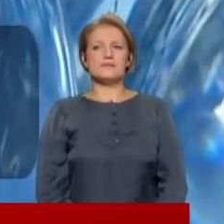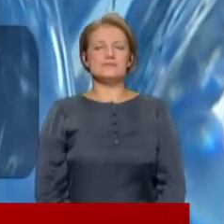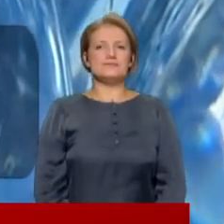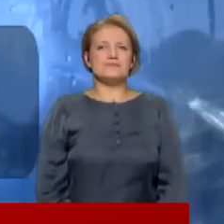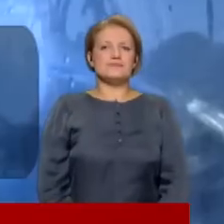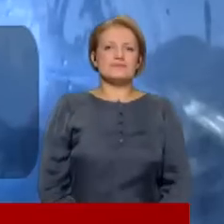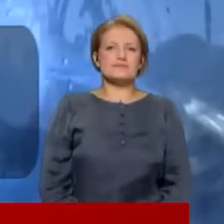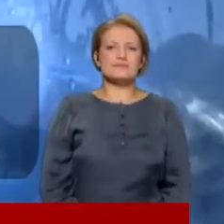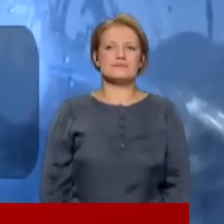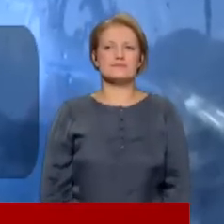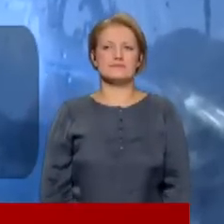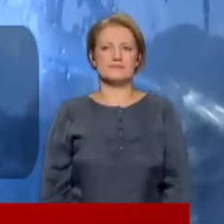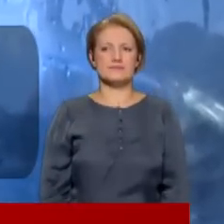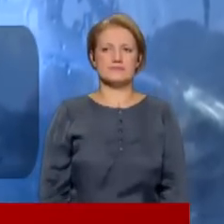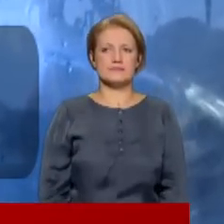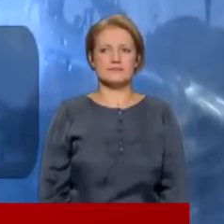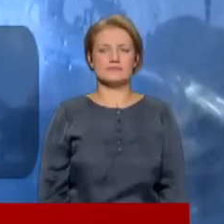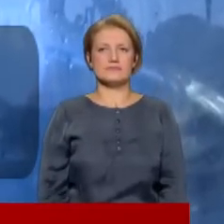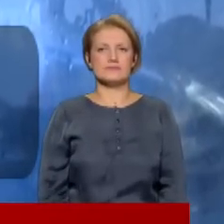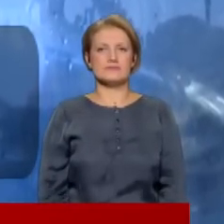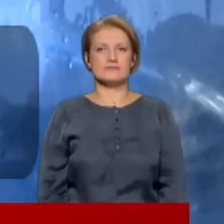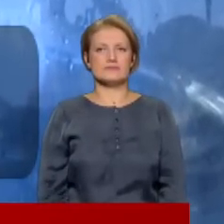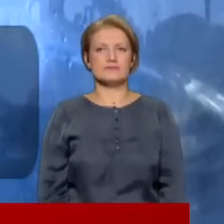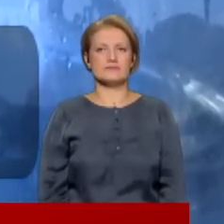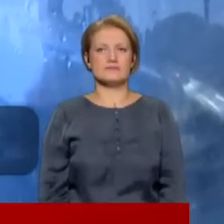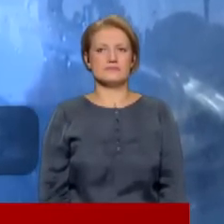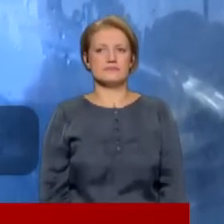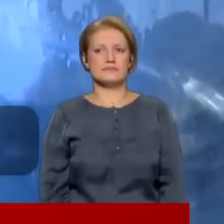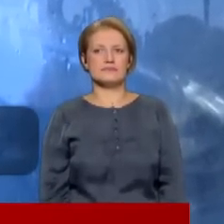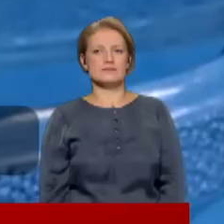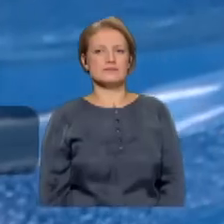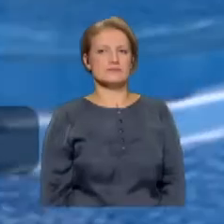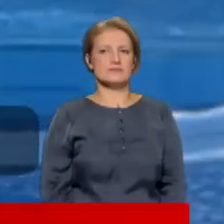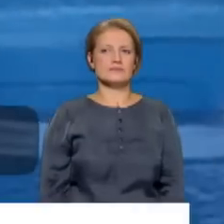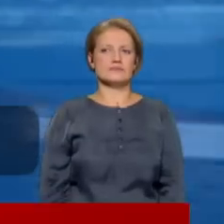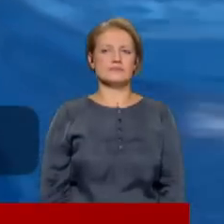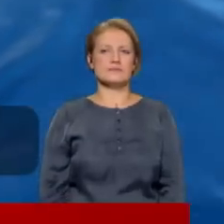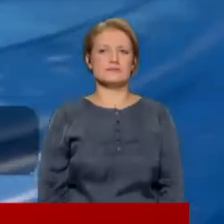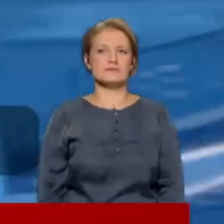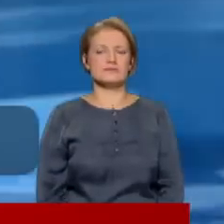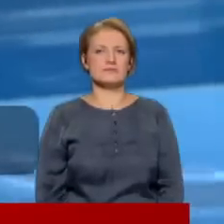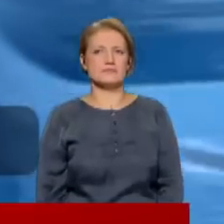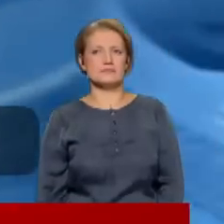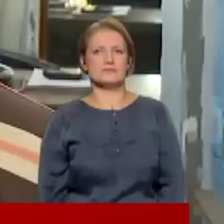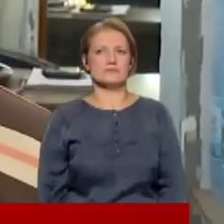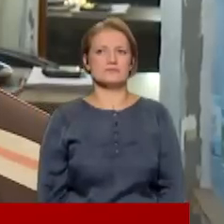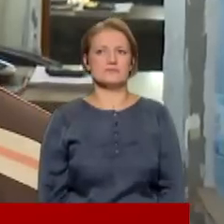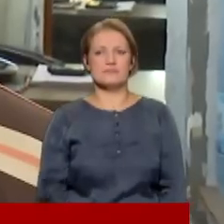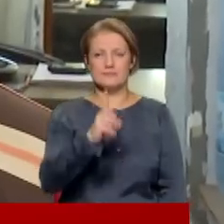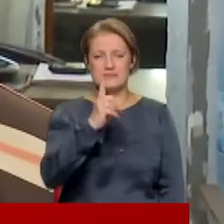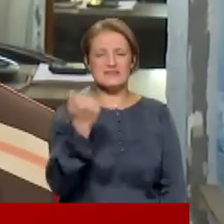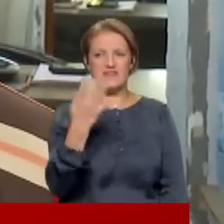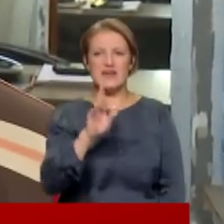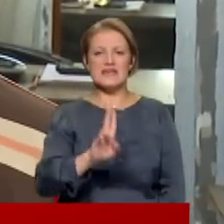dolayı yabancılar çalışıyor. Yabancılar da günlük 1000 lira ömiyeyle çalışıyorlar. Yani aylık 30 bin lira oluyor. Bir